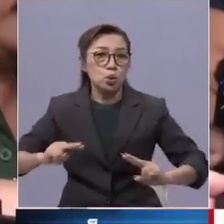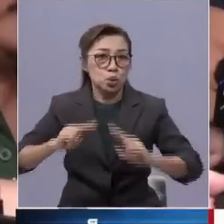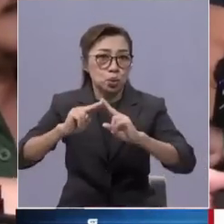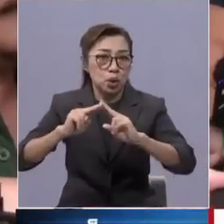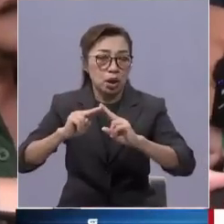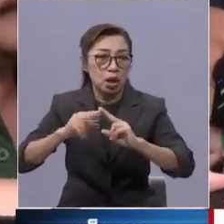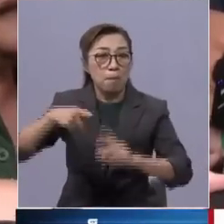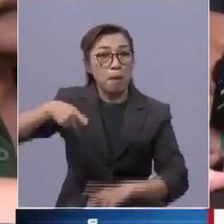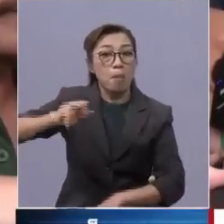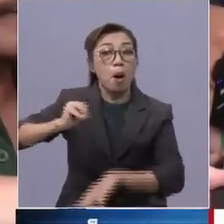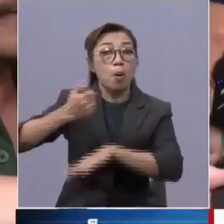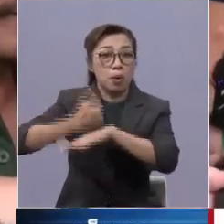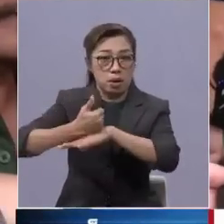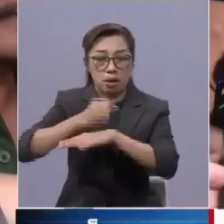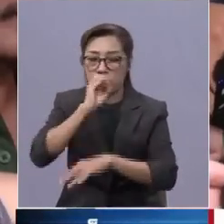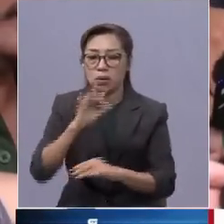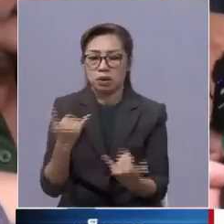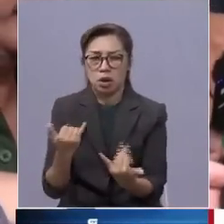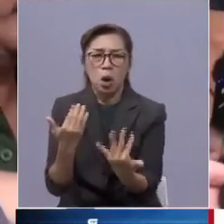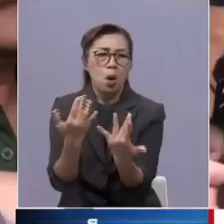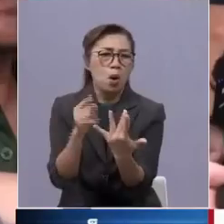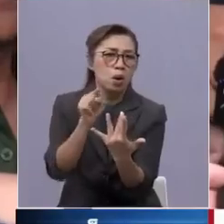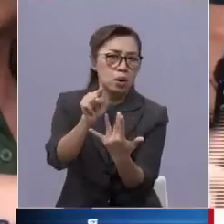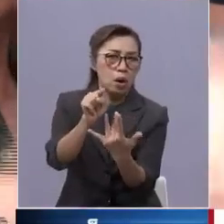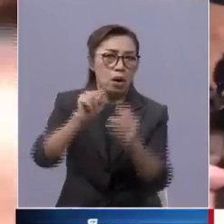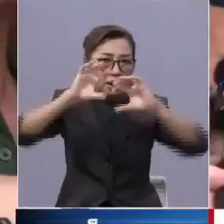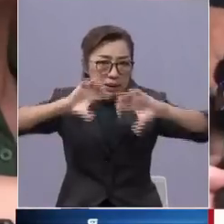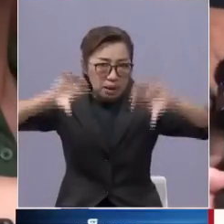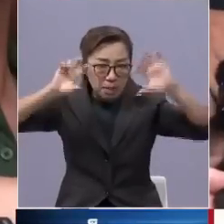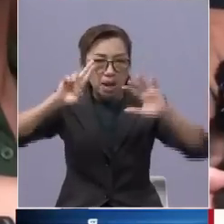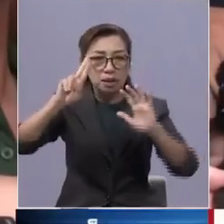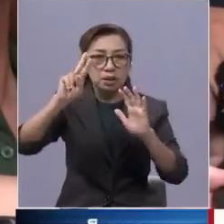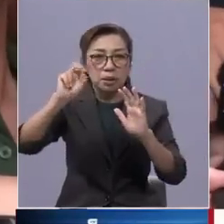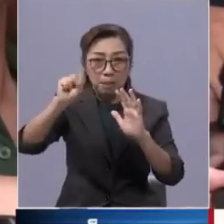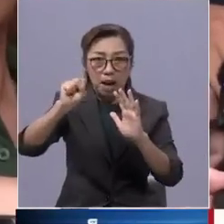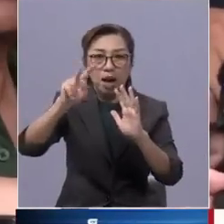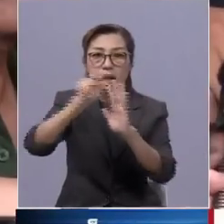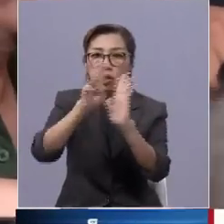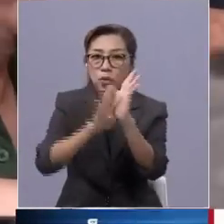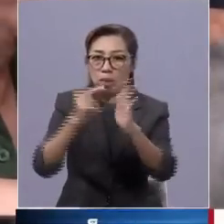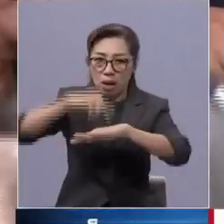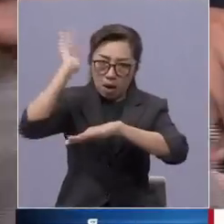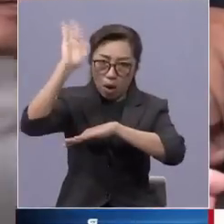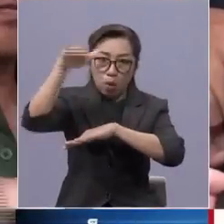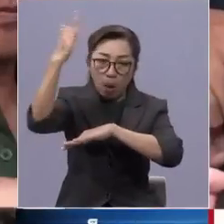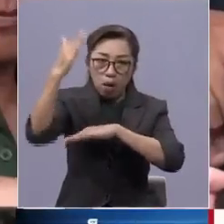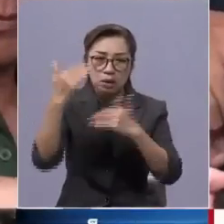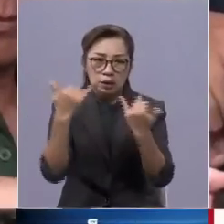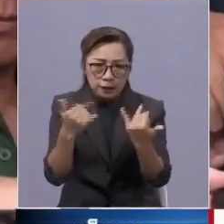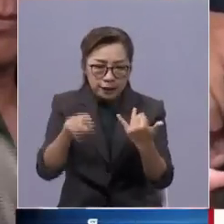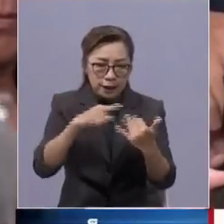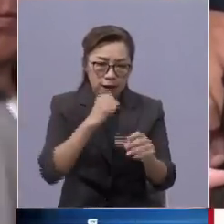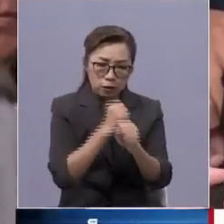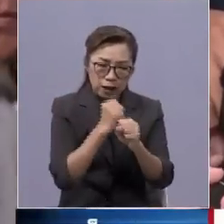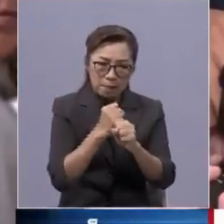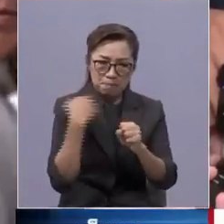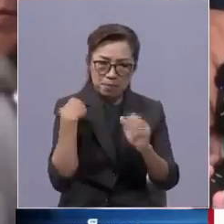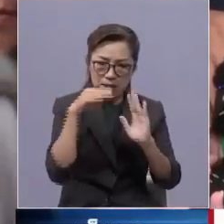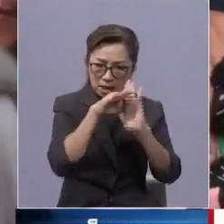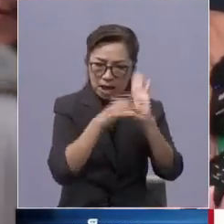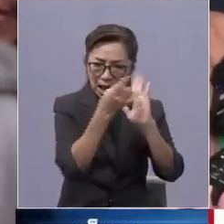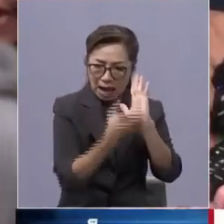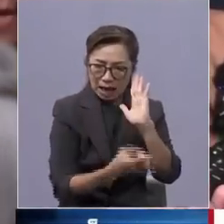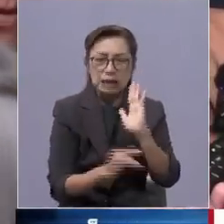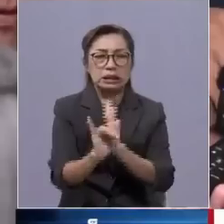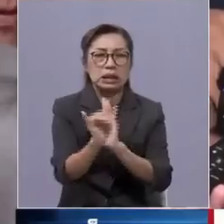ว่าการกระทรวงพบก็บอกว่าตอนนี้รอการแถลงนโยบายต่อรัฐสภาก่อนยังไม่สามารถบอกได้ว่ามีประเด็นอะไรที่จะทำบ้างเนื่องจากพม.เ